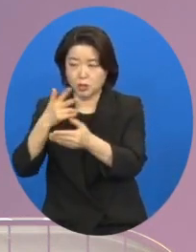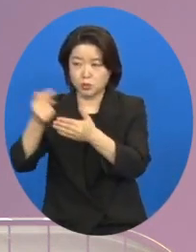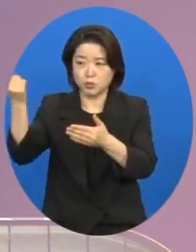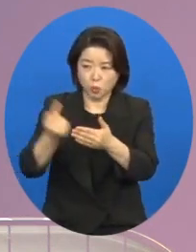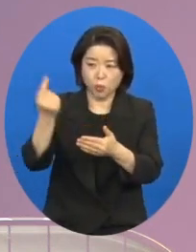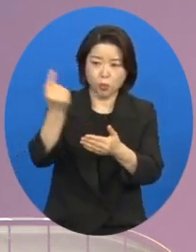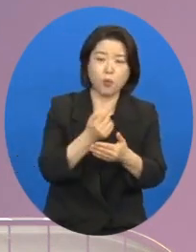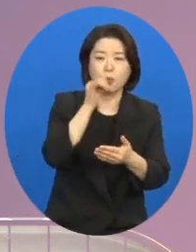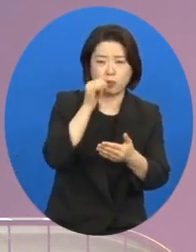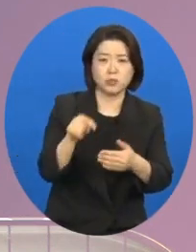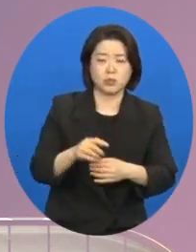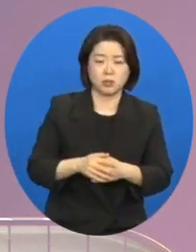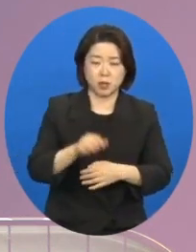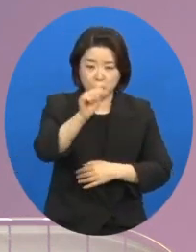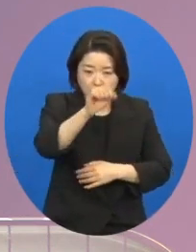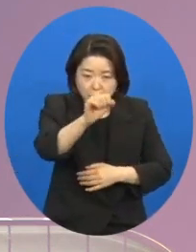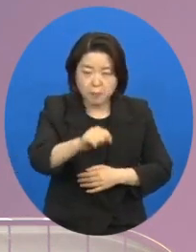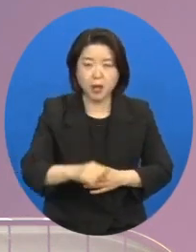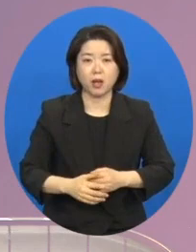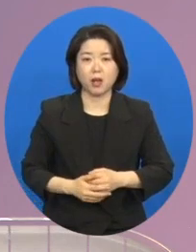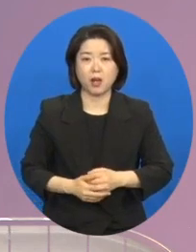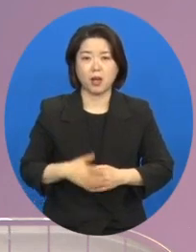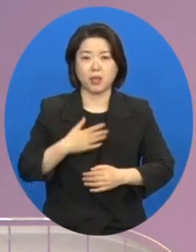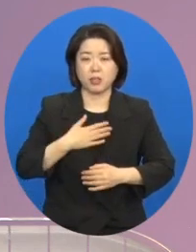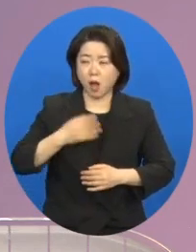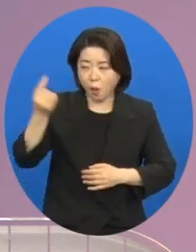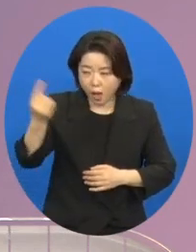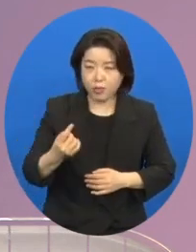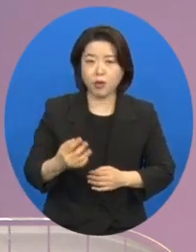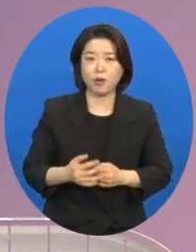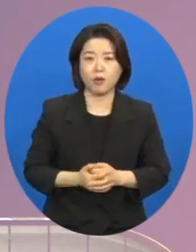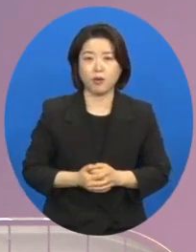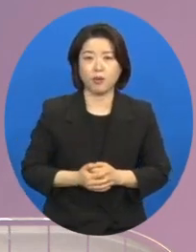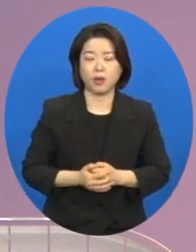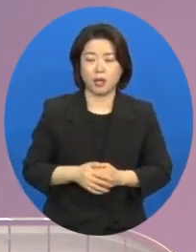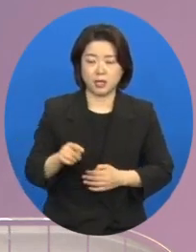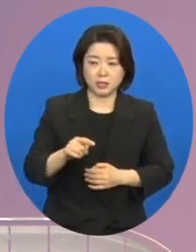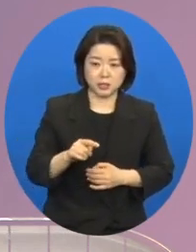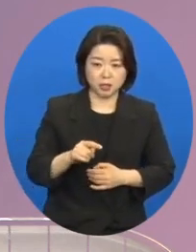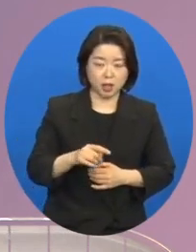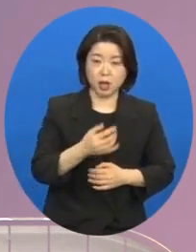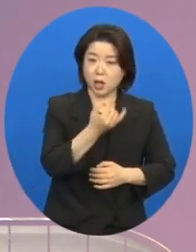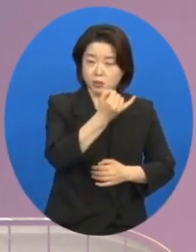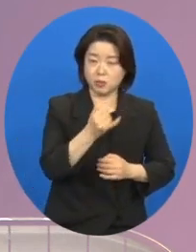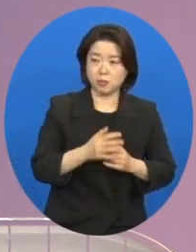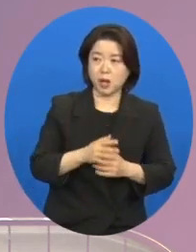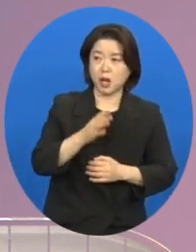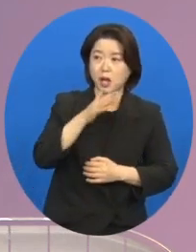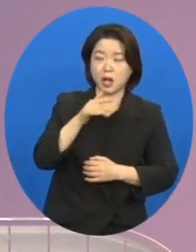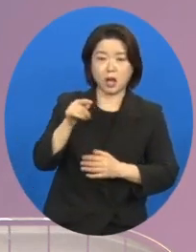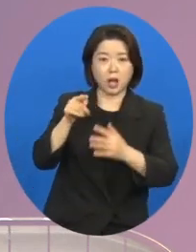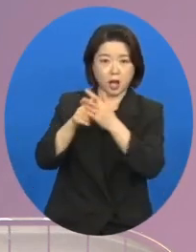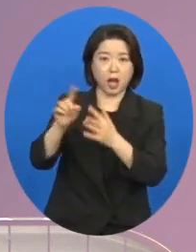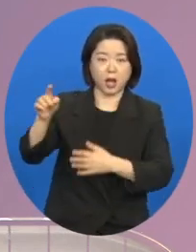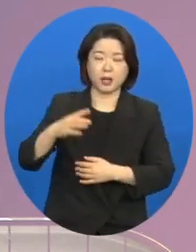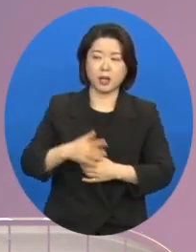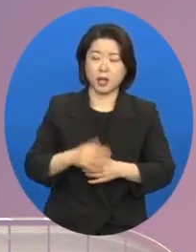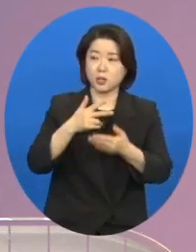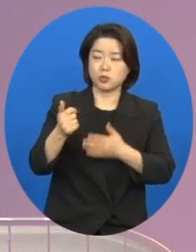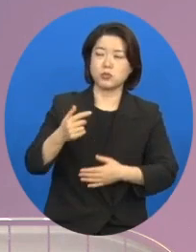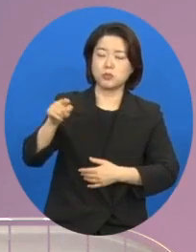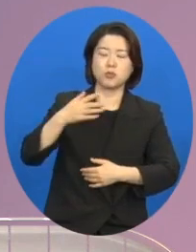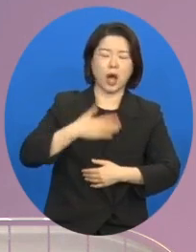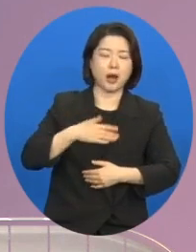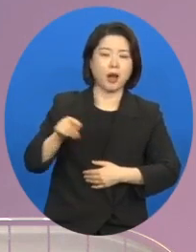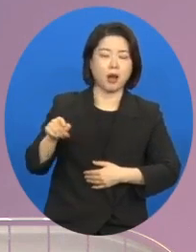찾아오셨대요. 문을 두드리신 거예요. 이분이 그걸 알았대요. 아, 주님이시구나. 그러면 문을 열어야